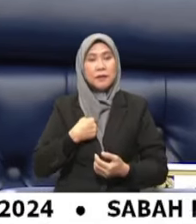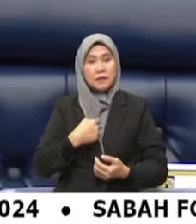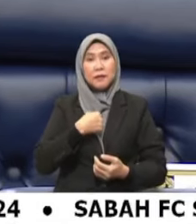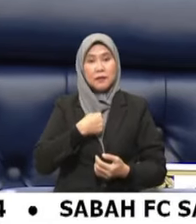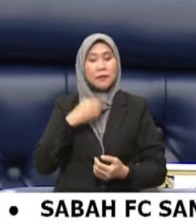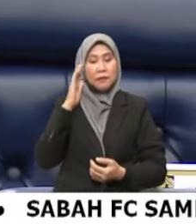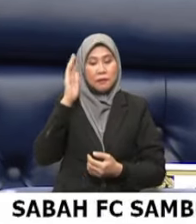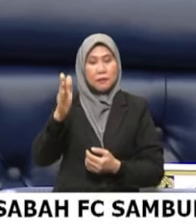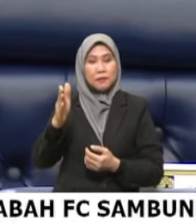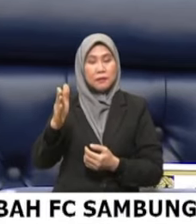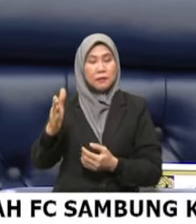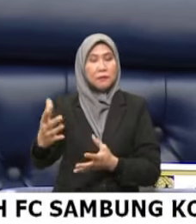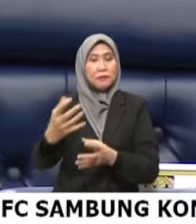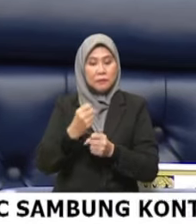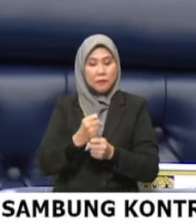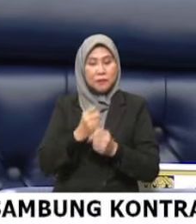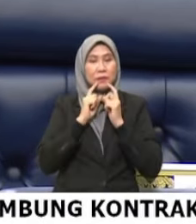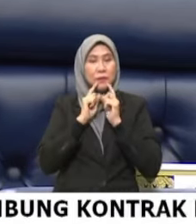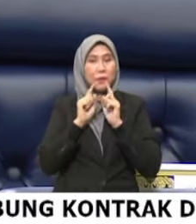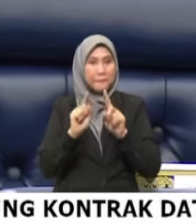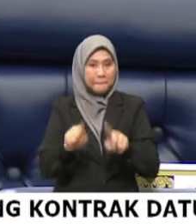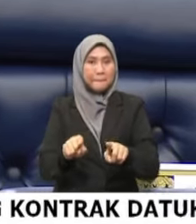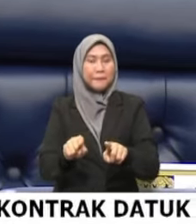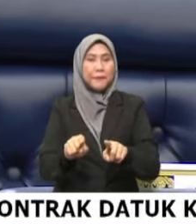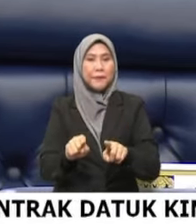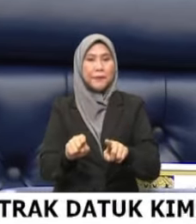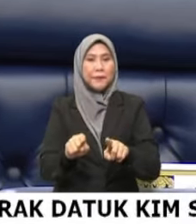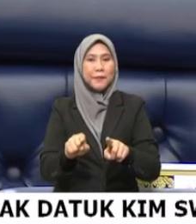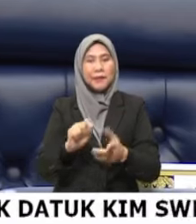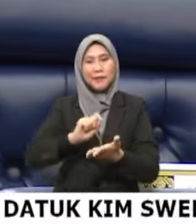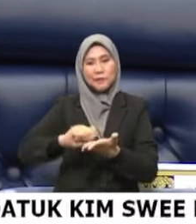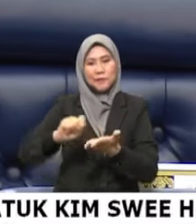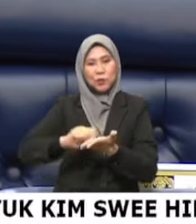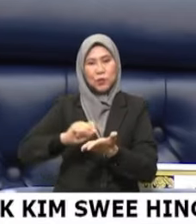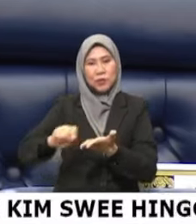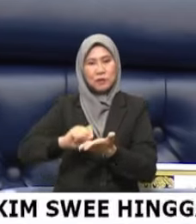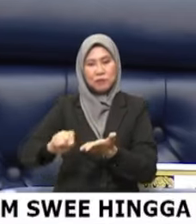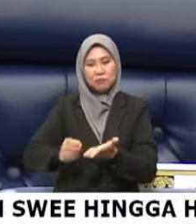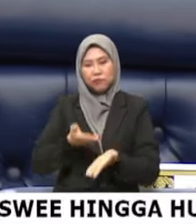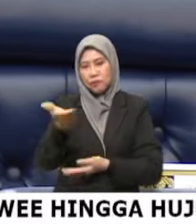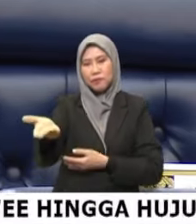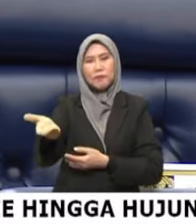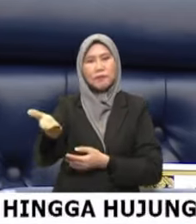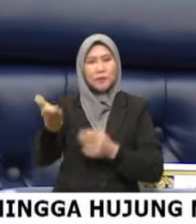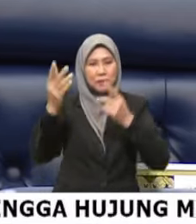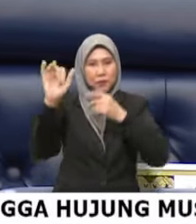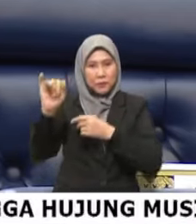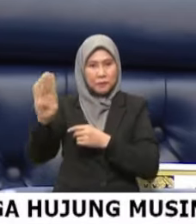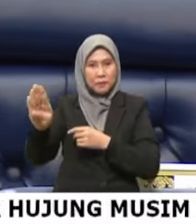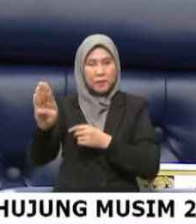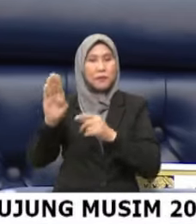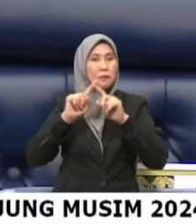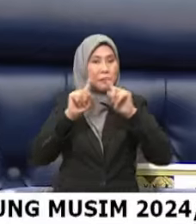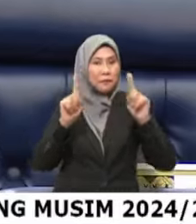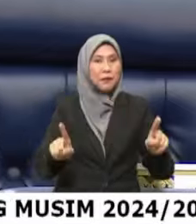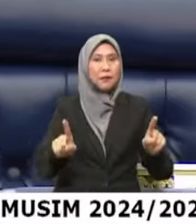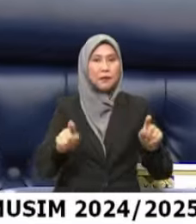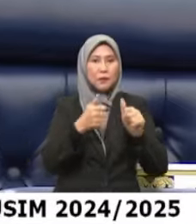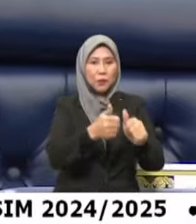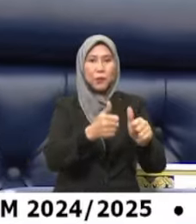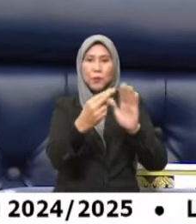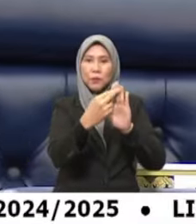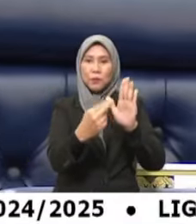saya akan mendapat jawapan bertulis dari mereka dan beri kepada Yang Berhormat. Tetapi mengikut